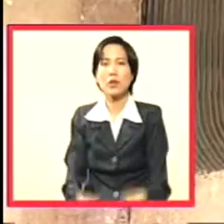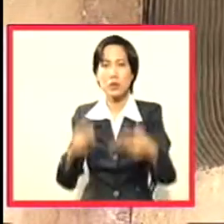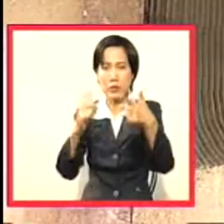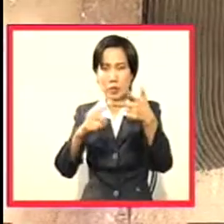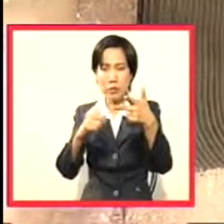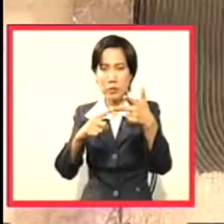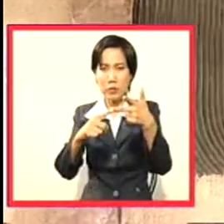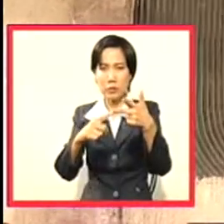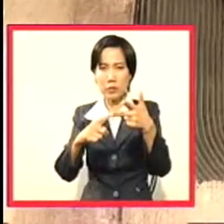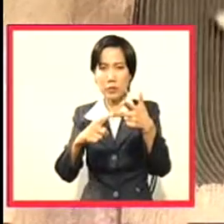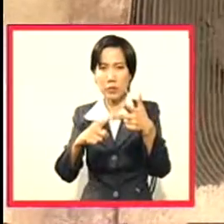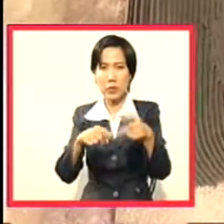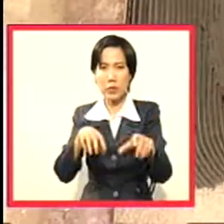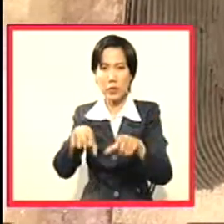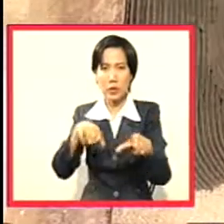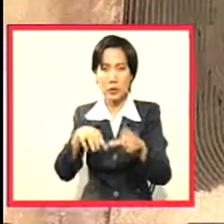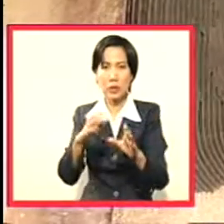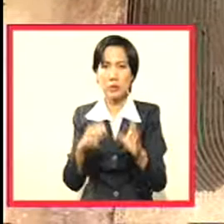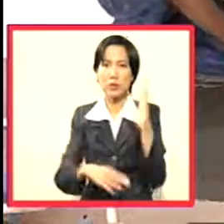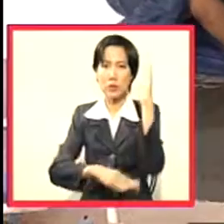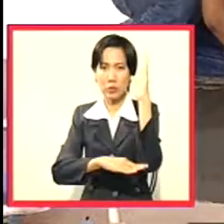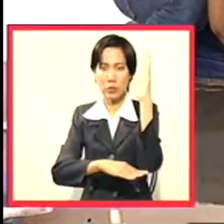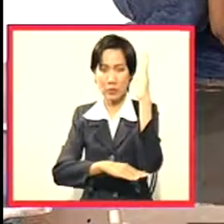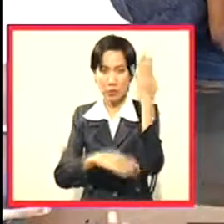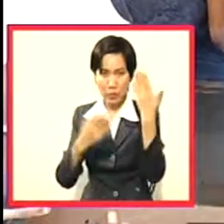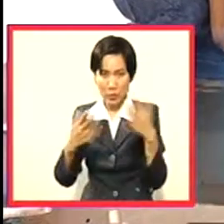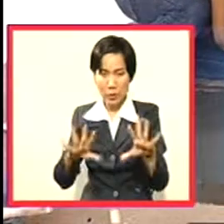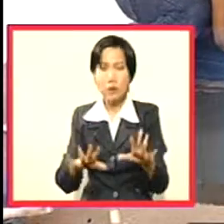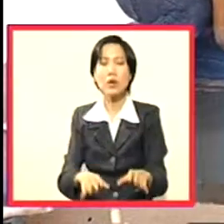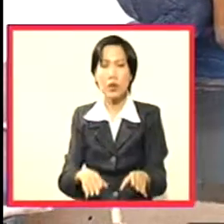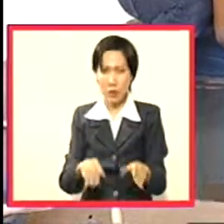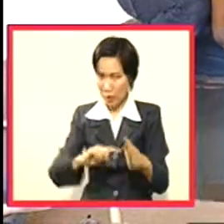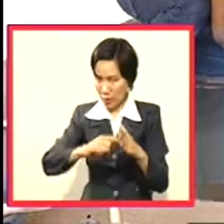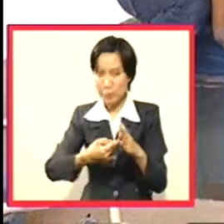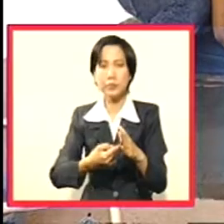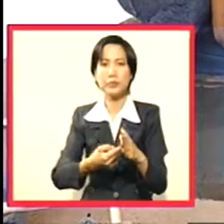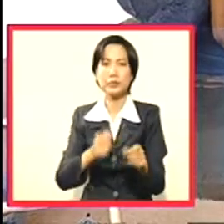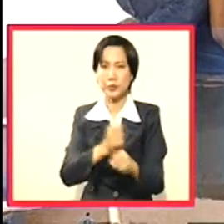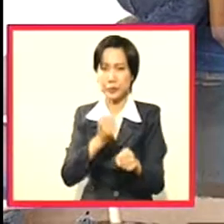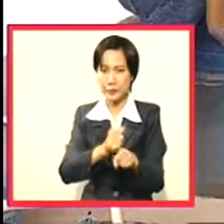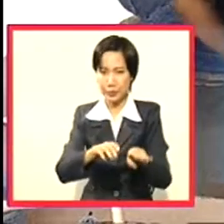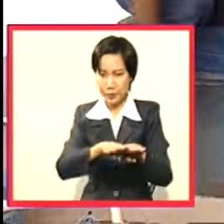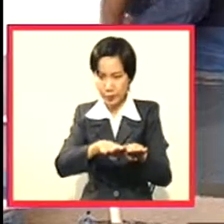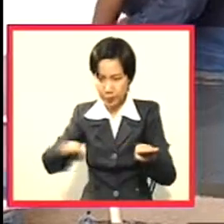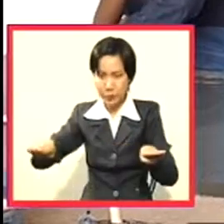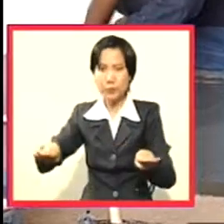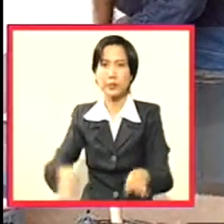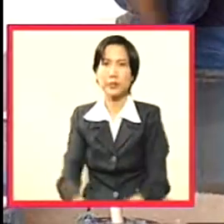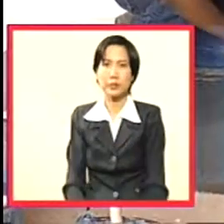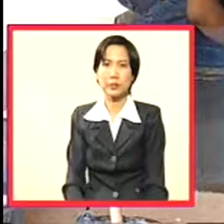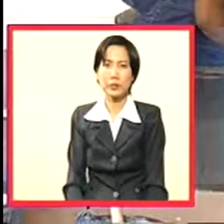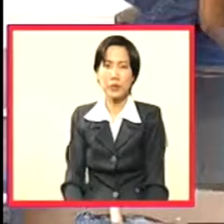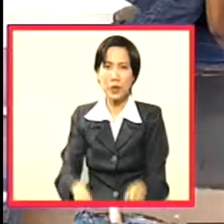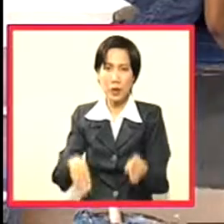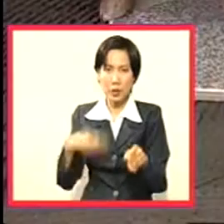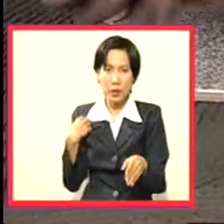3หลังจากจัดเตรียมแนวมุมฉากเสร็จแล้วก็เริ่มปูกระเบื้องกันได้เลยละครับโดยให้เริ่มปูกระเบื้องจากจุดมุมในสุ